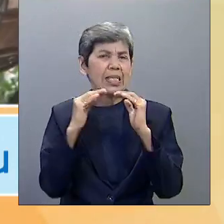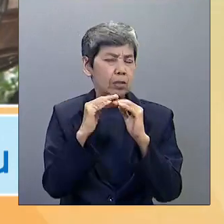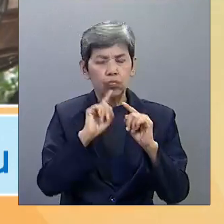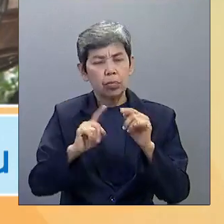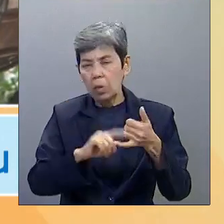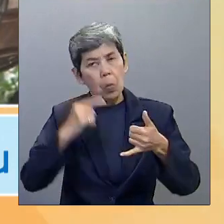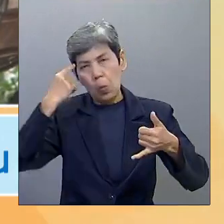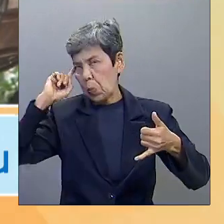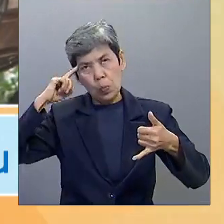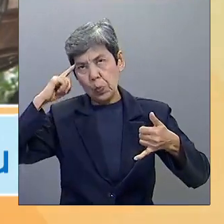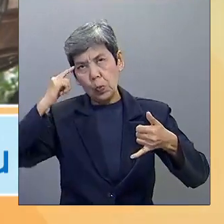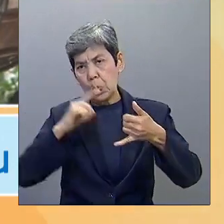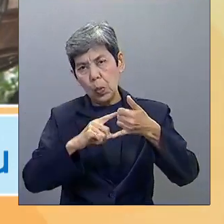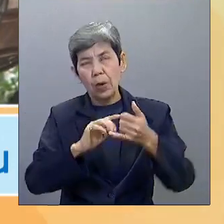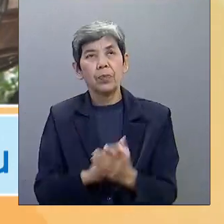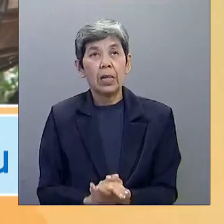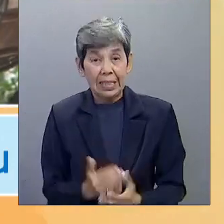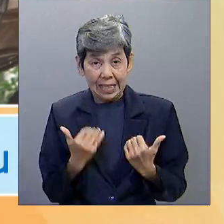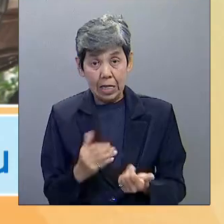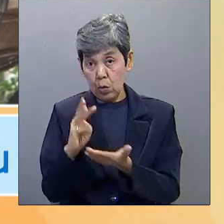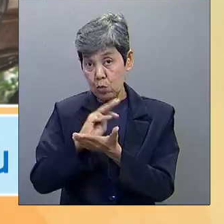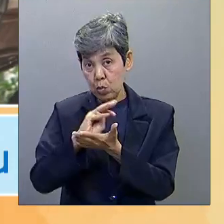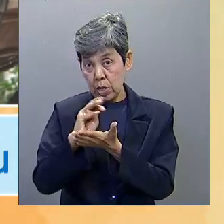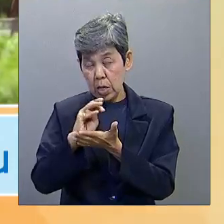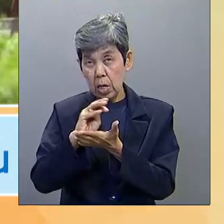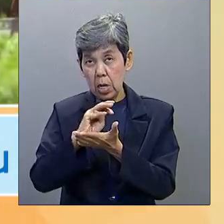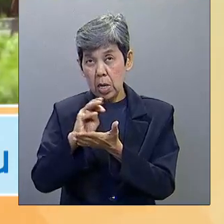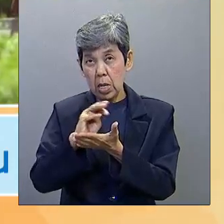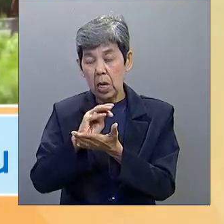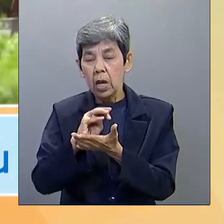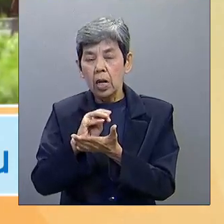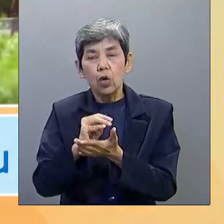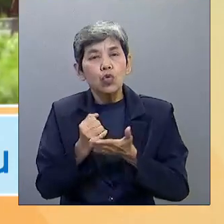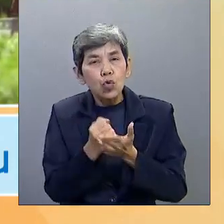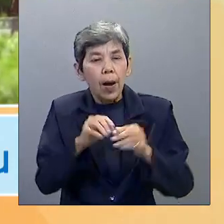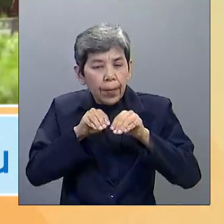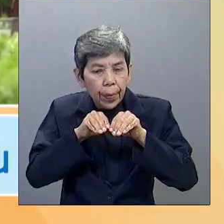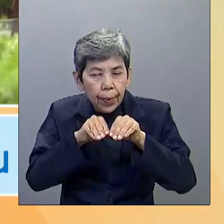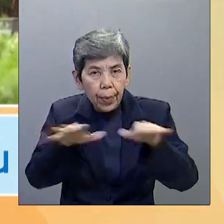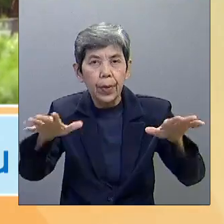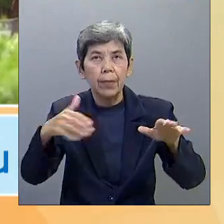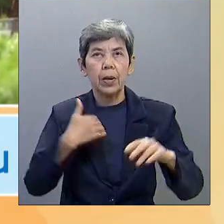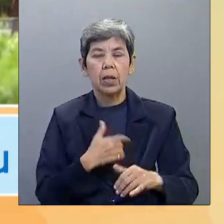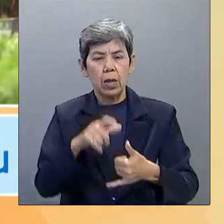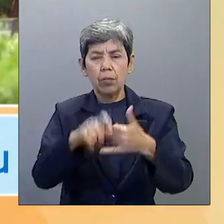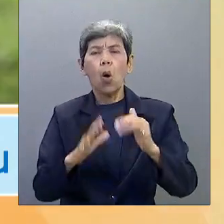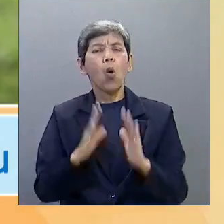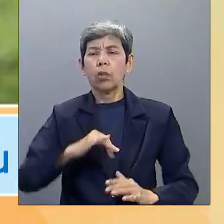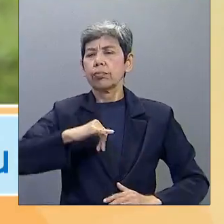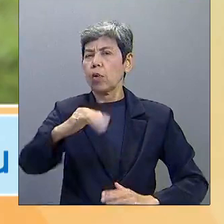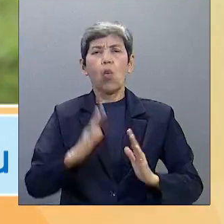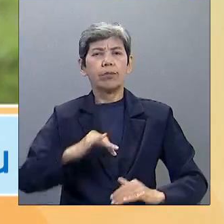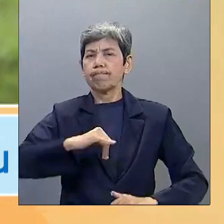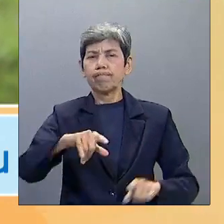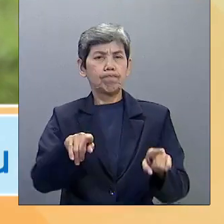ต่างๆเข้ามานะคะปัจจุบันเนี่ยมูลนิธิก็จะมีในการสื่อสารสังคมประเด็นหลักเลยก็คือเขาเป็นคนเท่ากับเรา